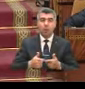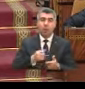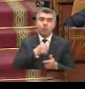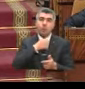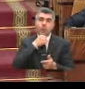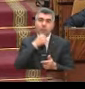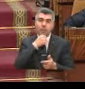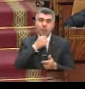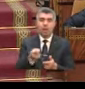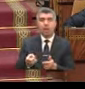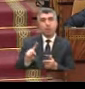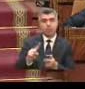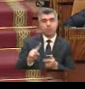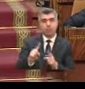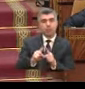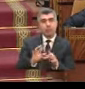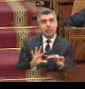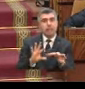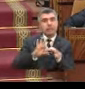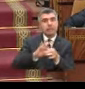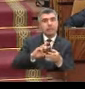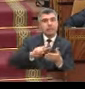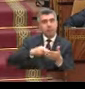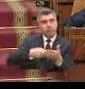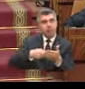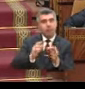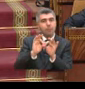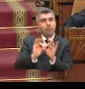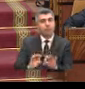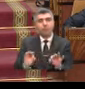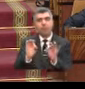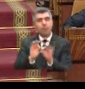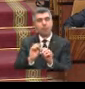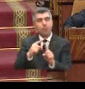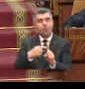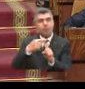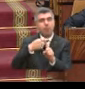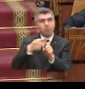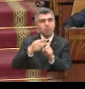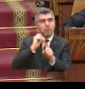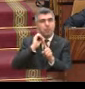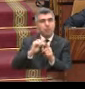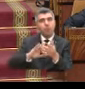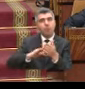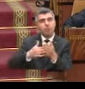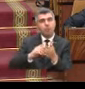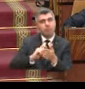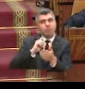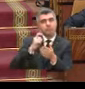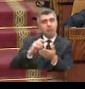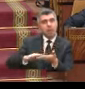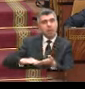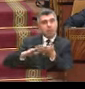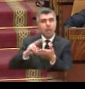جاء هذا الاتفاق مخيبا للامال، خالي من الزياده في التعويضات العامه اللي كانت في 2011،